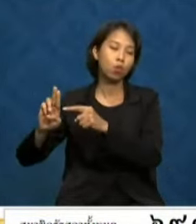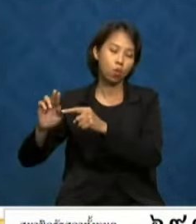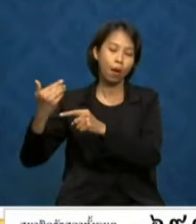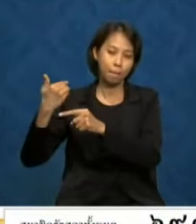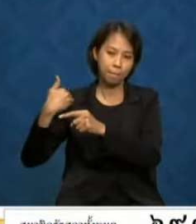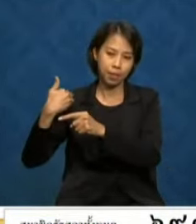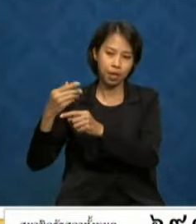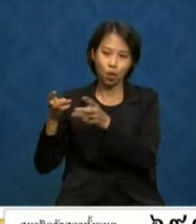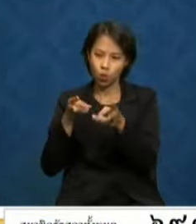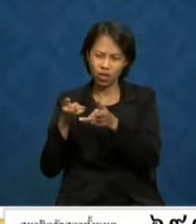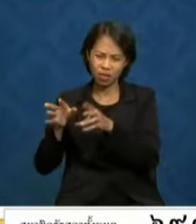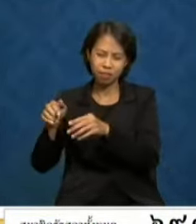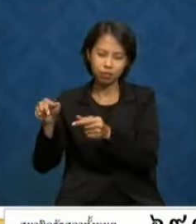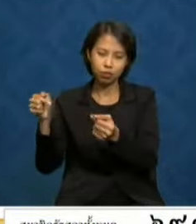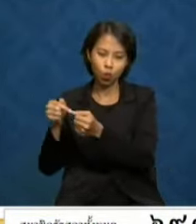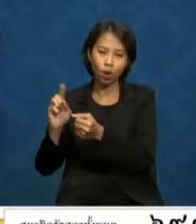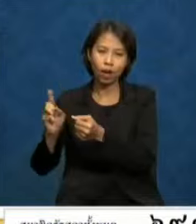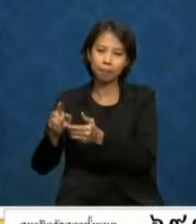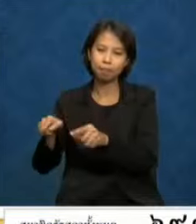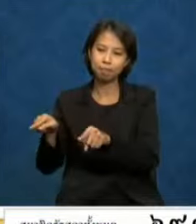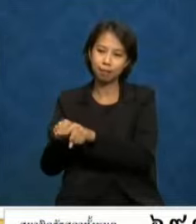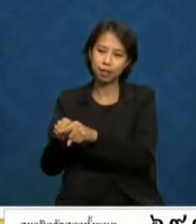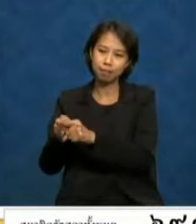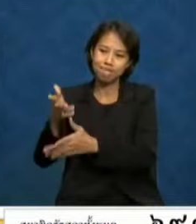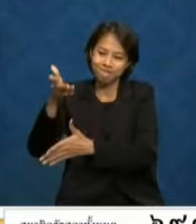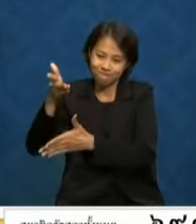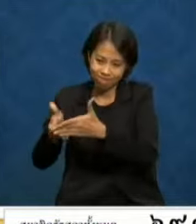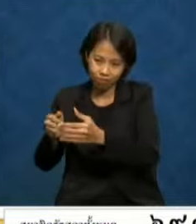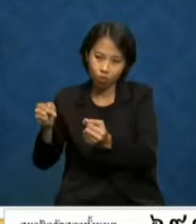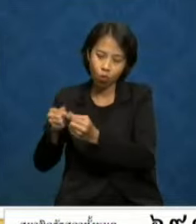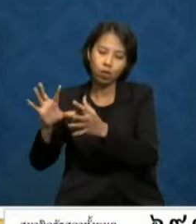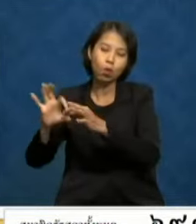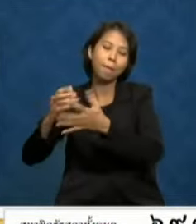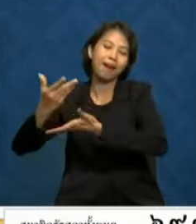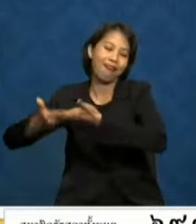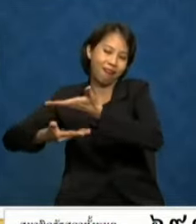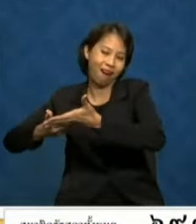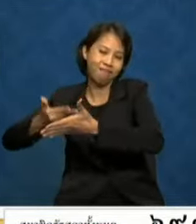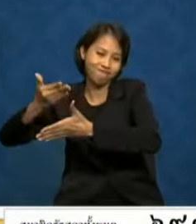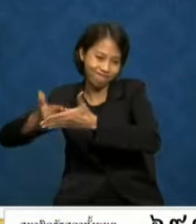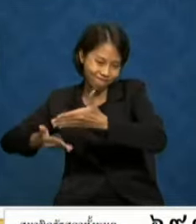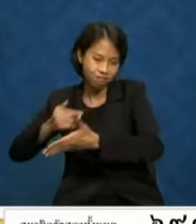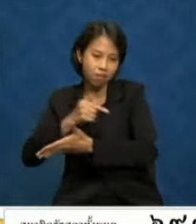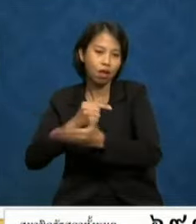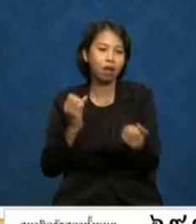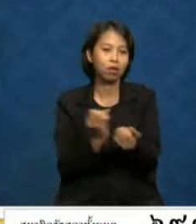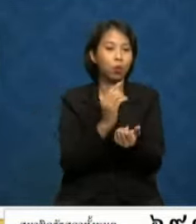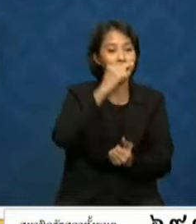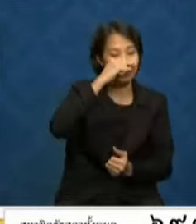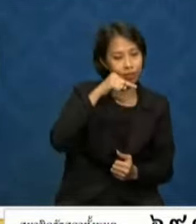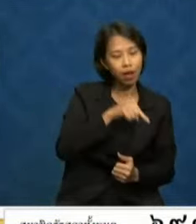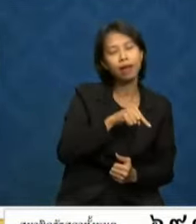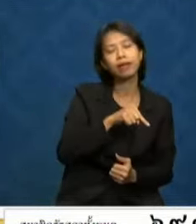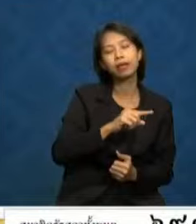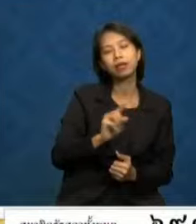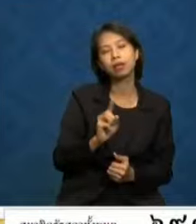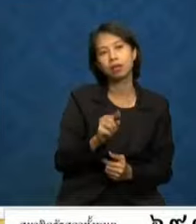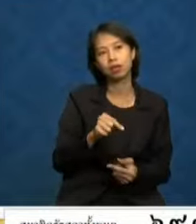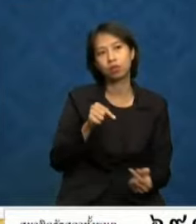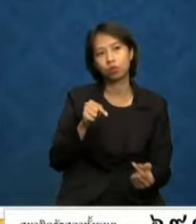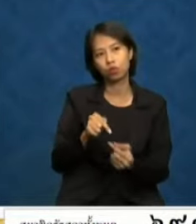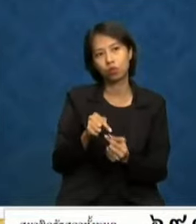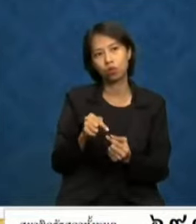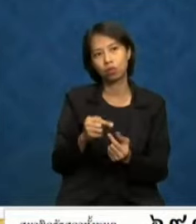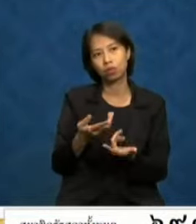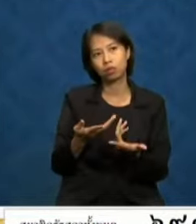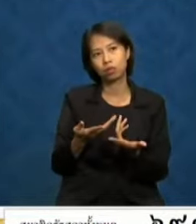การกีดกันการค้าที่กระทบต่อเรานะครับที่สำคัญที่สุดเนี่ยก็คือเรื่องของที่เรียกว่ามาตรการ